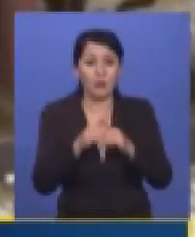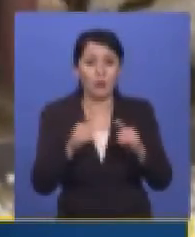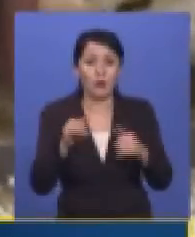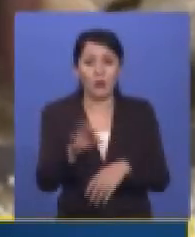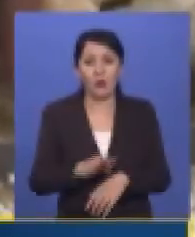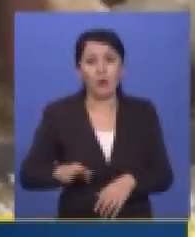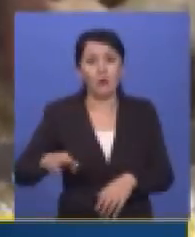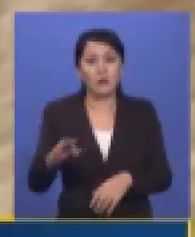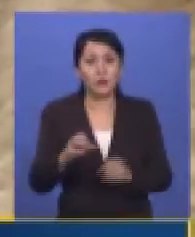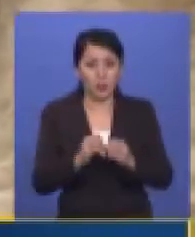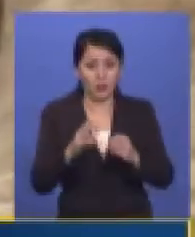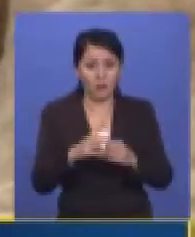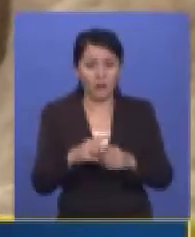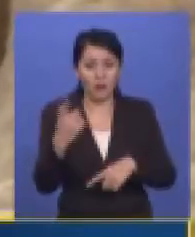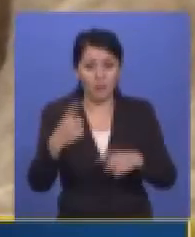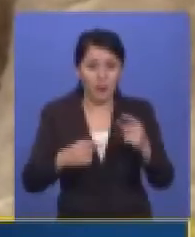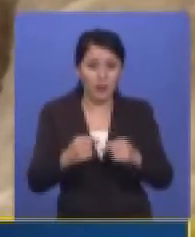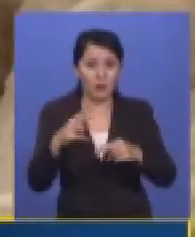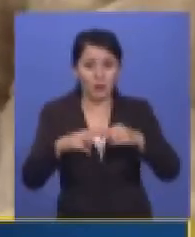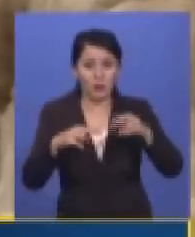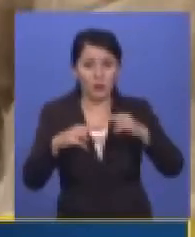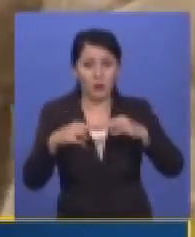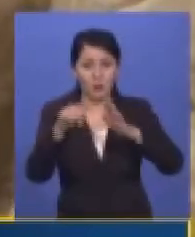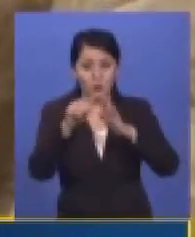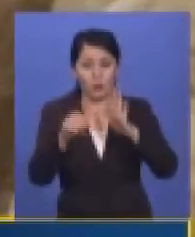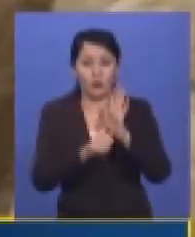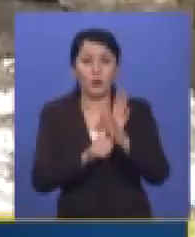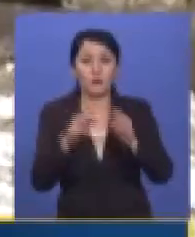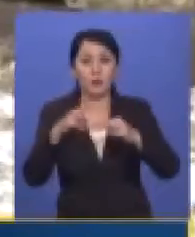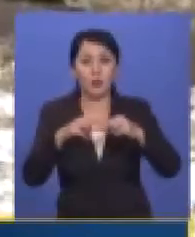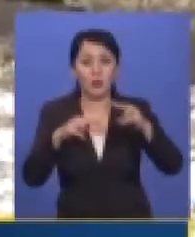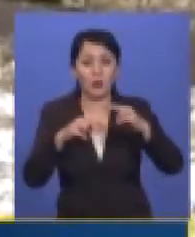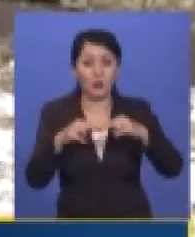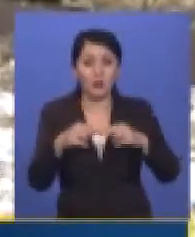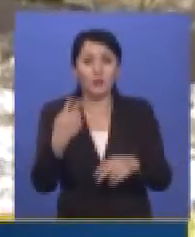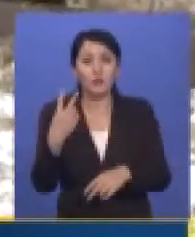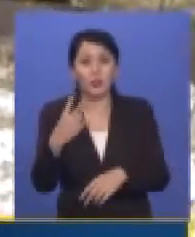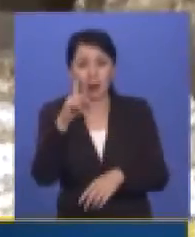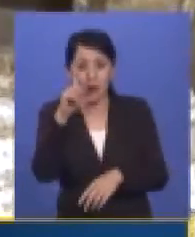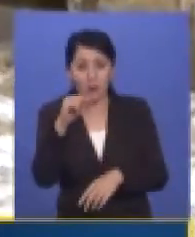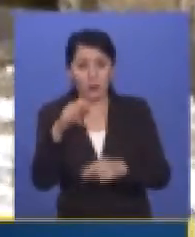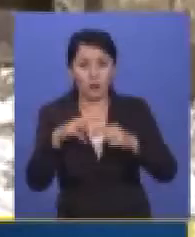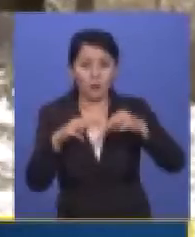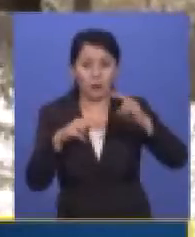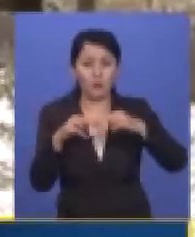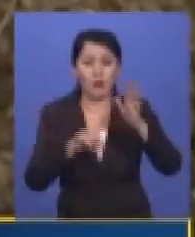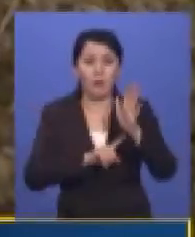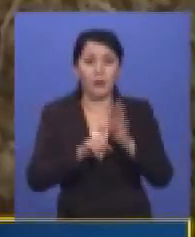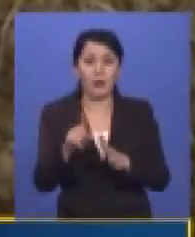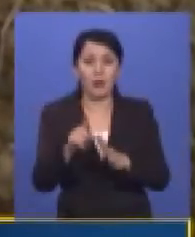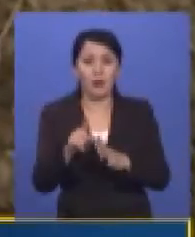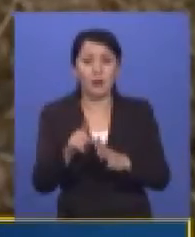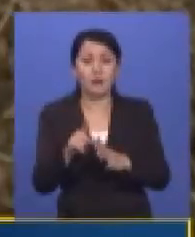облыста 12 сүт фермасы салынған. Қазір тағы 16-сының құрылысы жүріп жатыр. Екі құс фабрикасы салына бастады. Осы